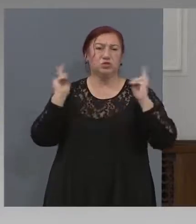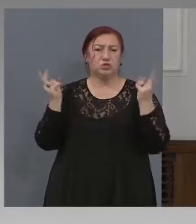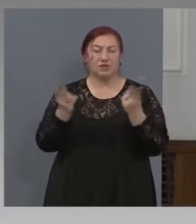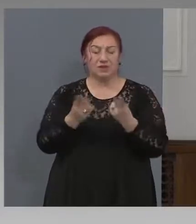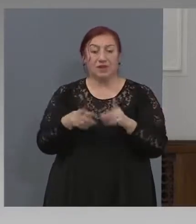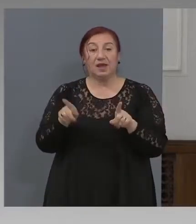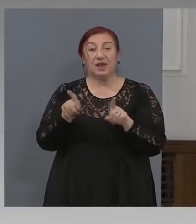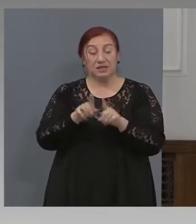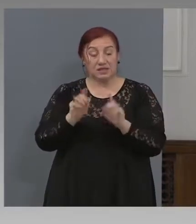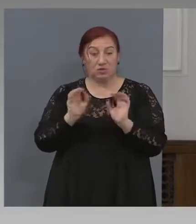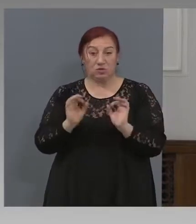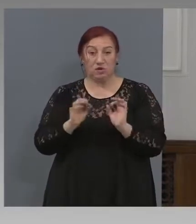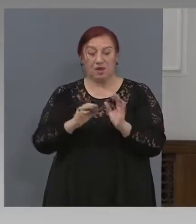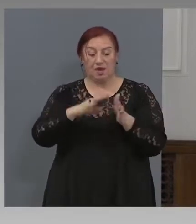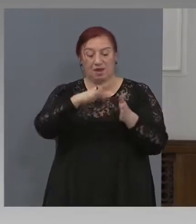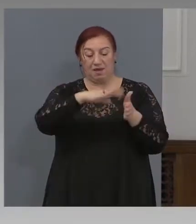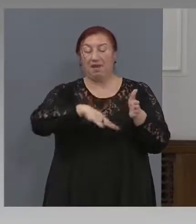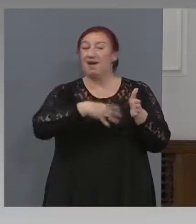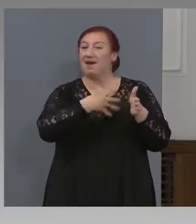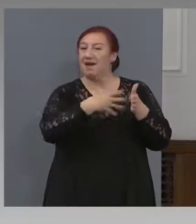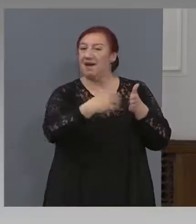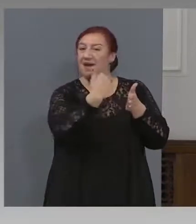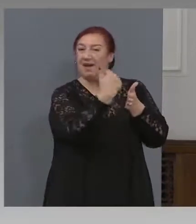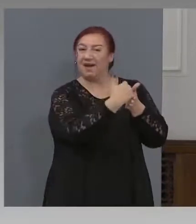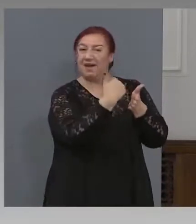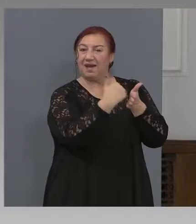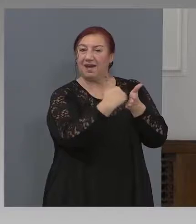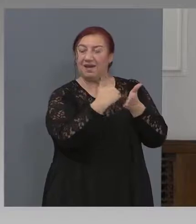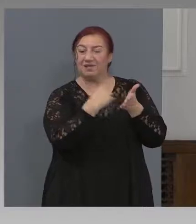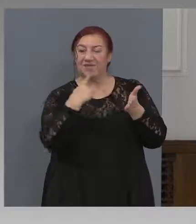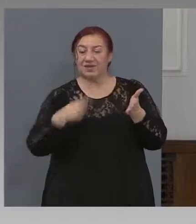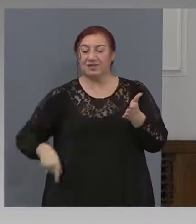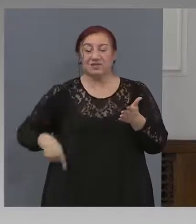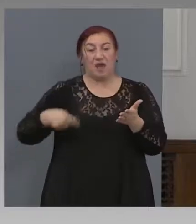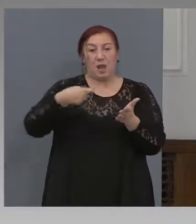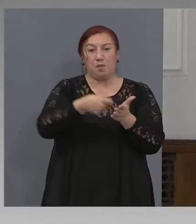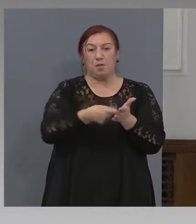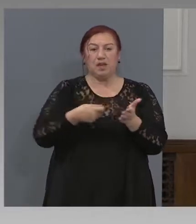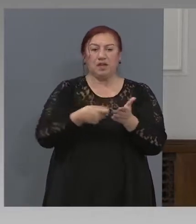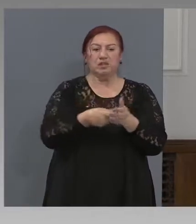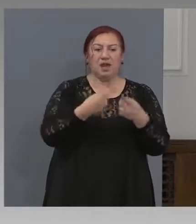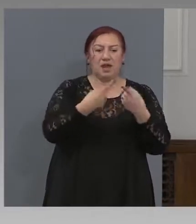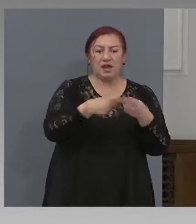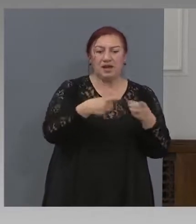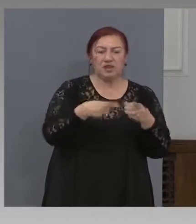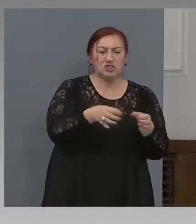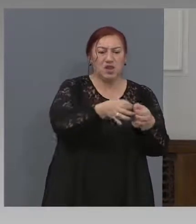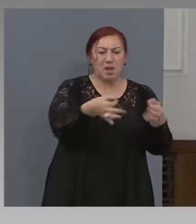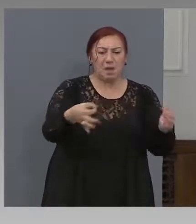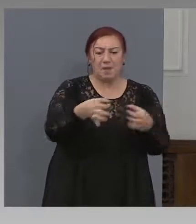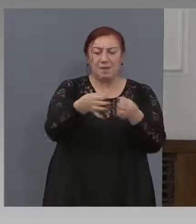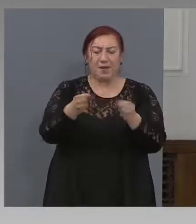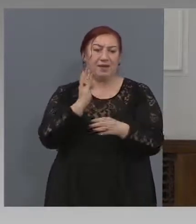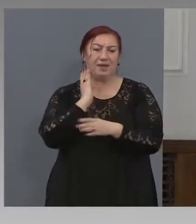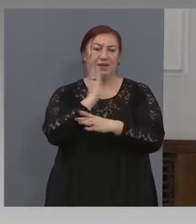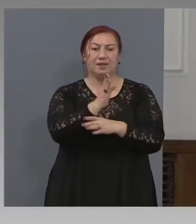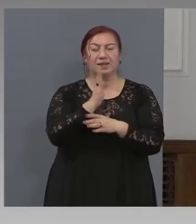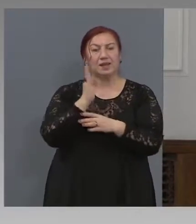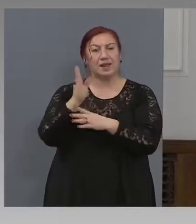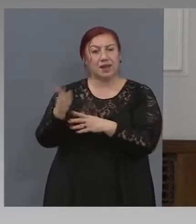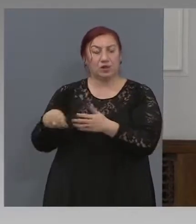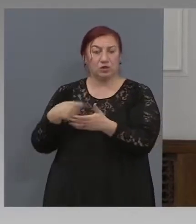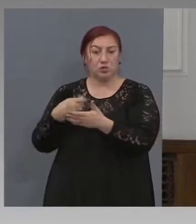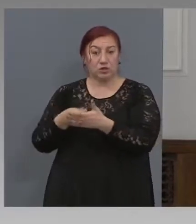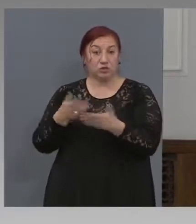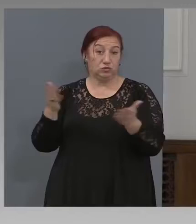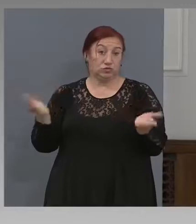Също така, графика за плащанията по линия на различните мерки по директни плащания. Той върви най-рано